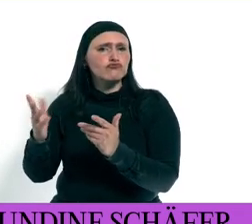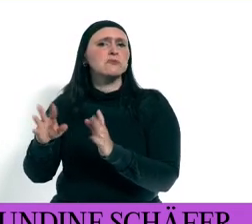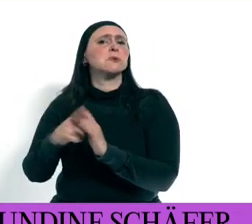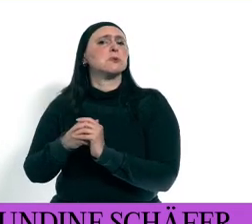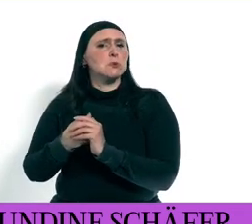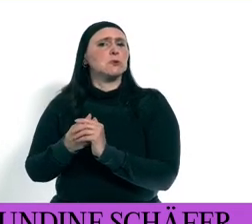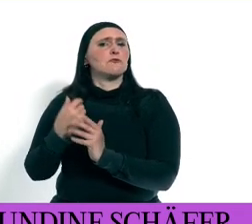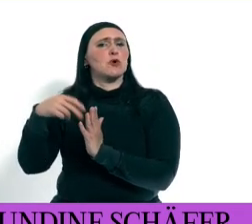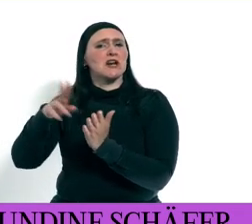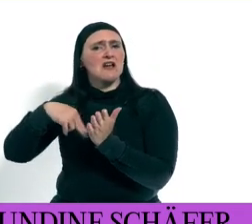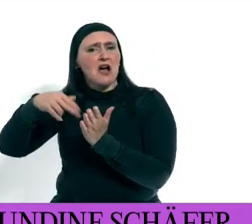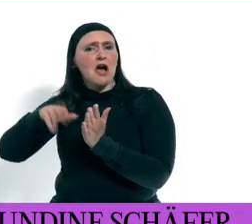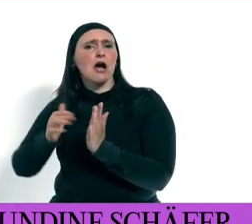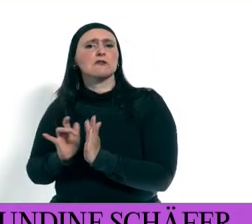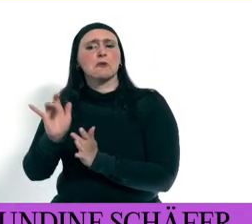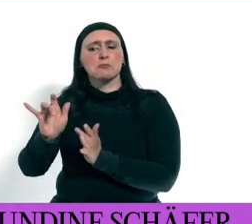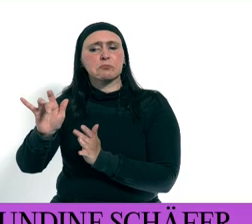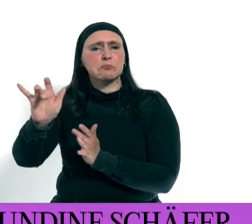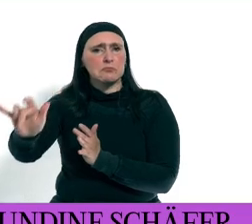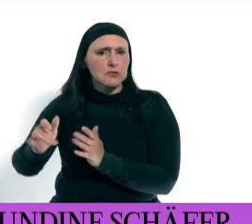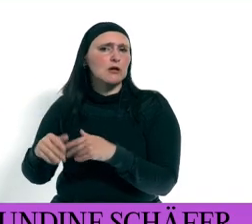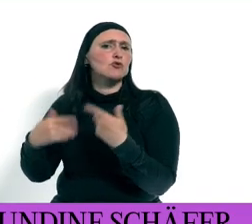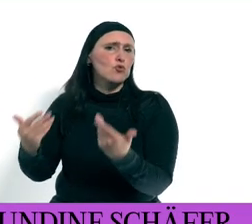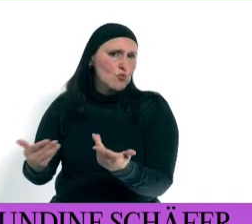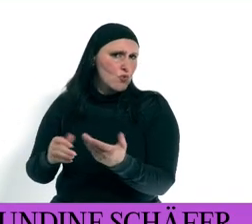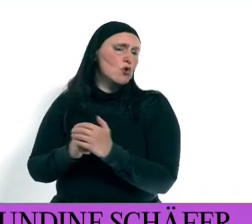Öffentlichkeit und das, was wir machen,